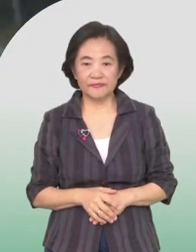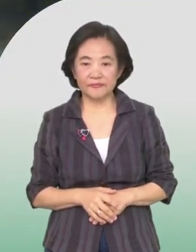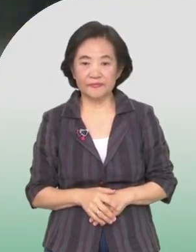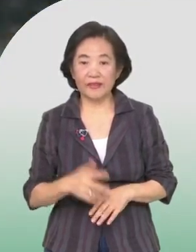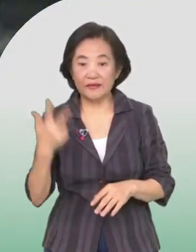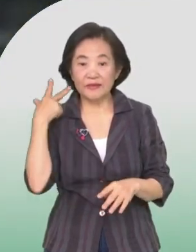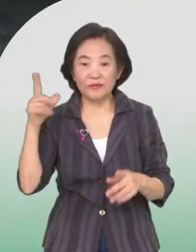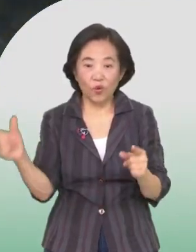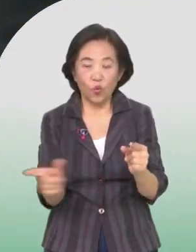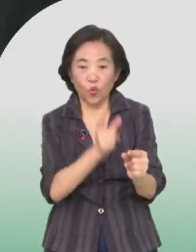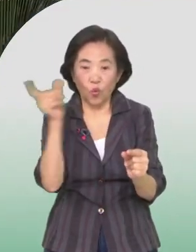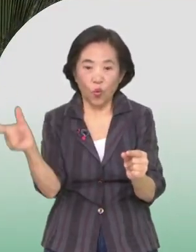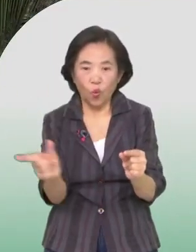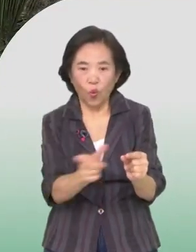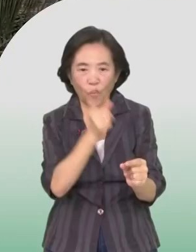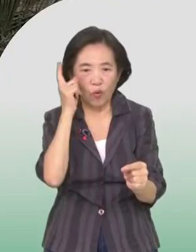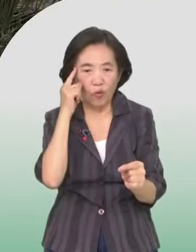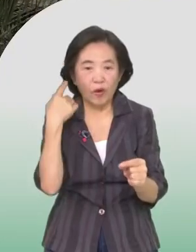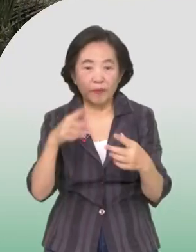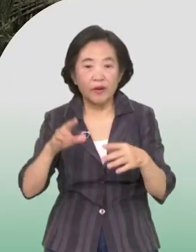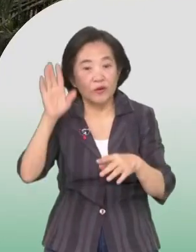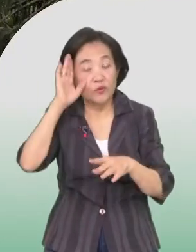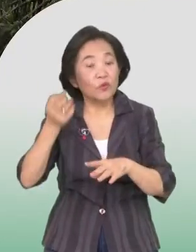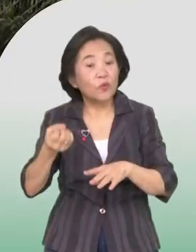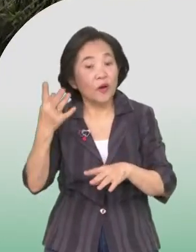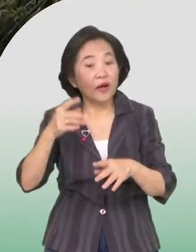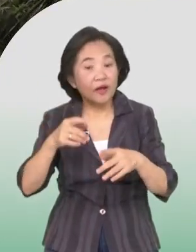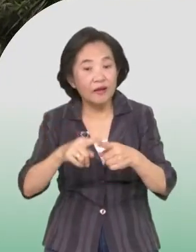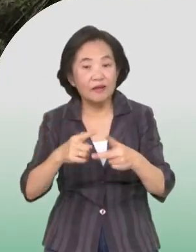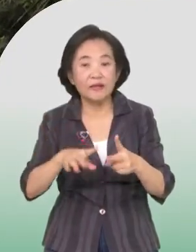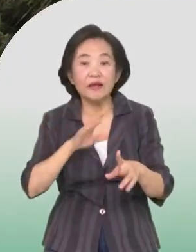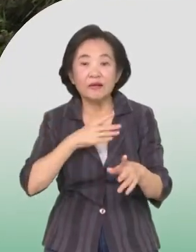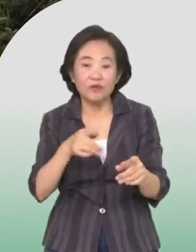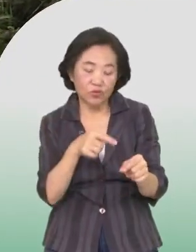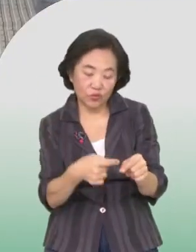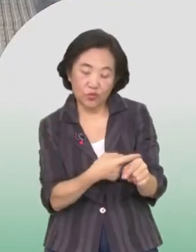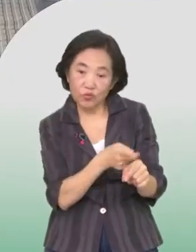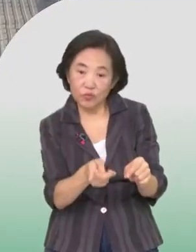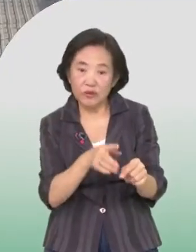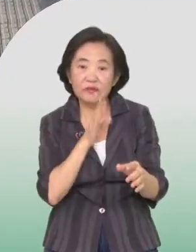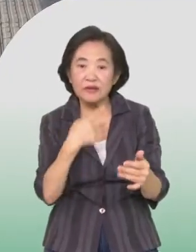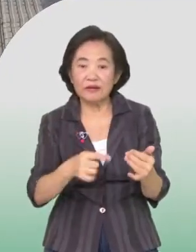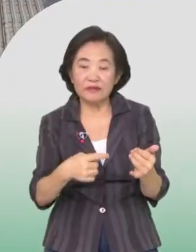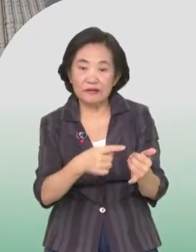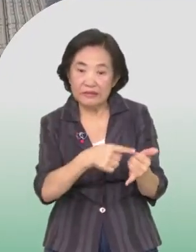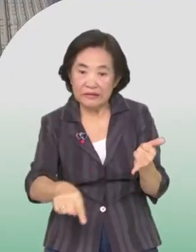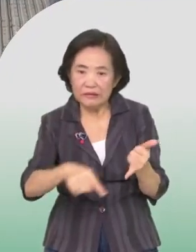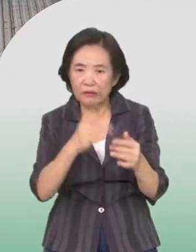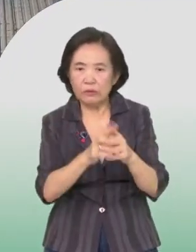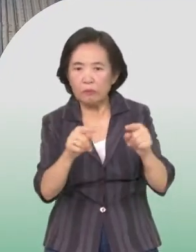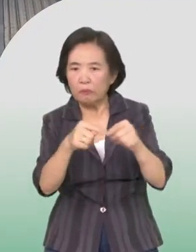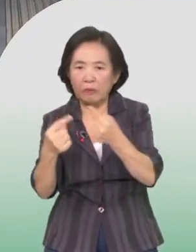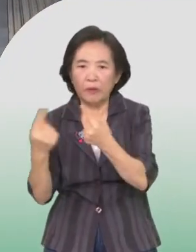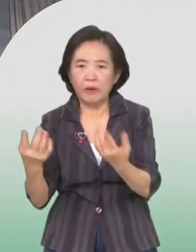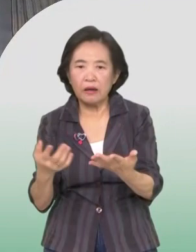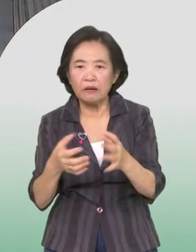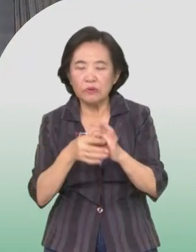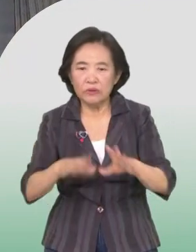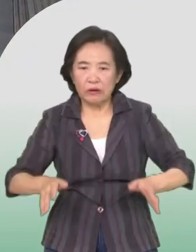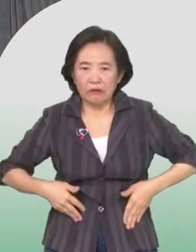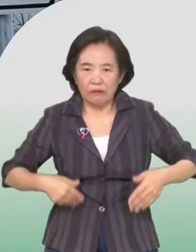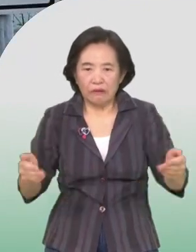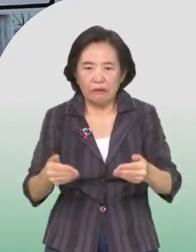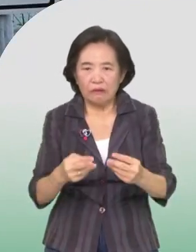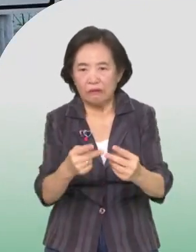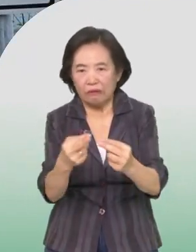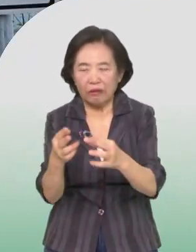上礼拜昆明风采登陆，苏花公路、台铁东部北回线、老西埔管线都团贴。虽然一礼拜都受抢修，恢